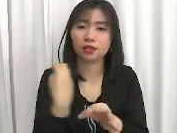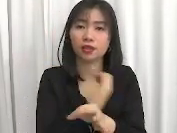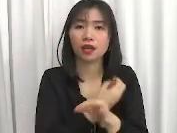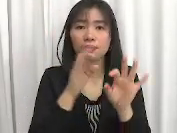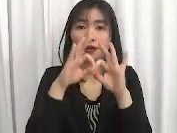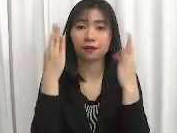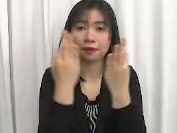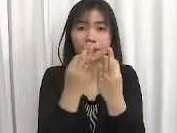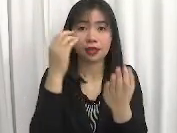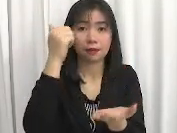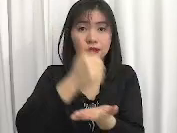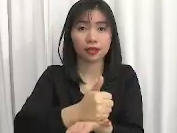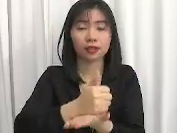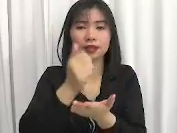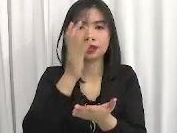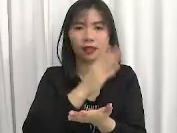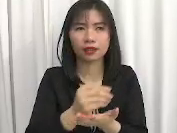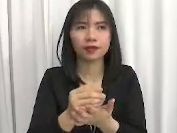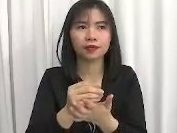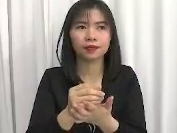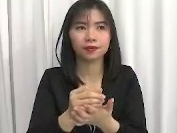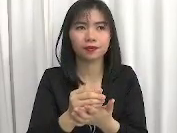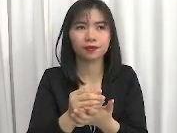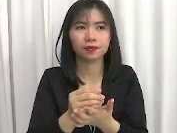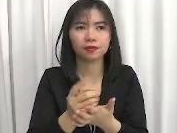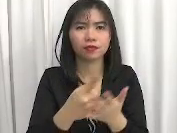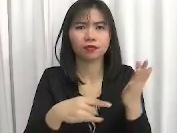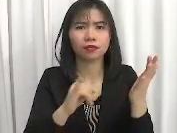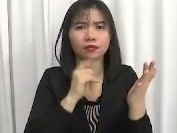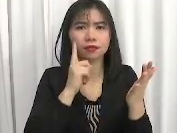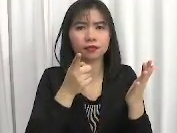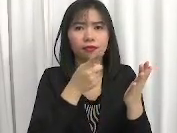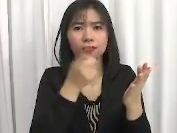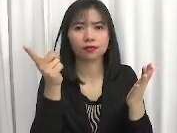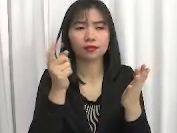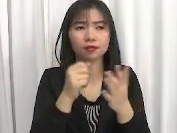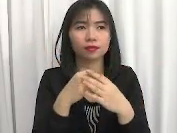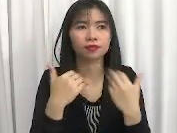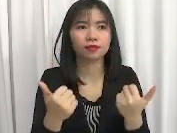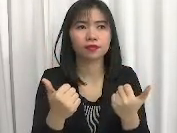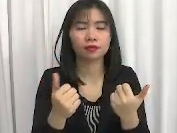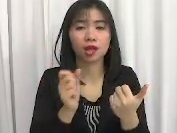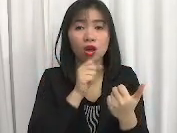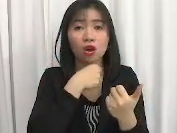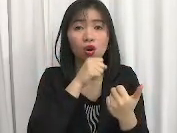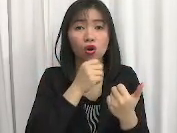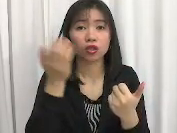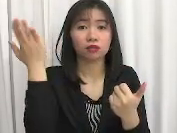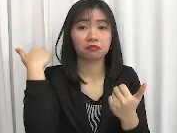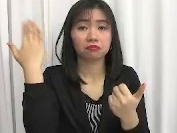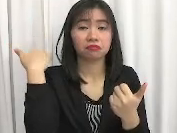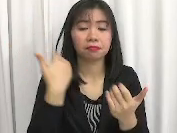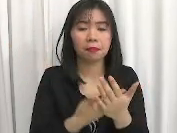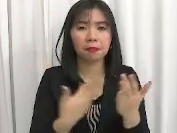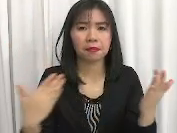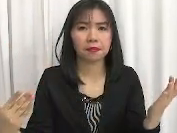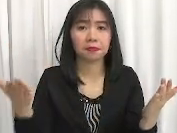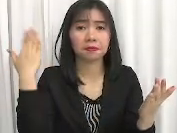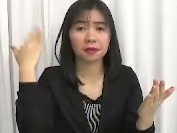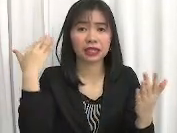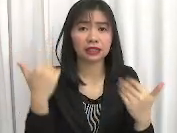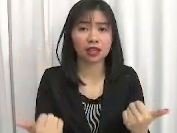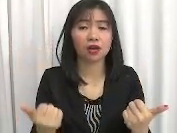pamilya. Amen. Kaya nga, katulad na sinasabi ko, old things are become new, no? Kaya